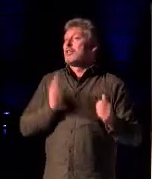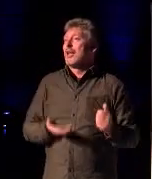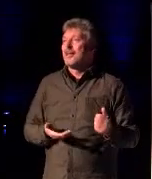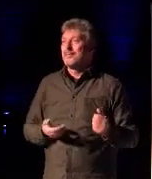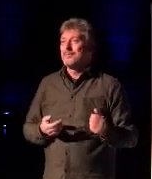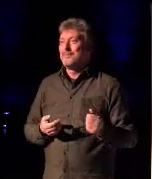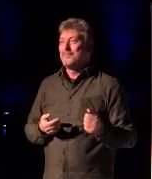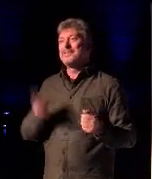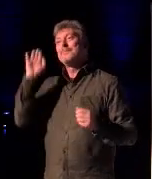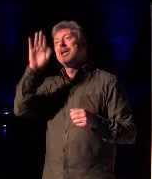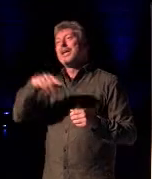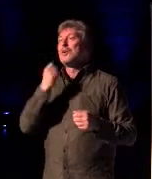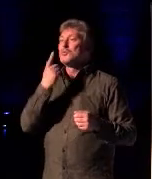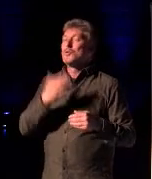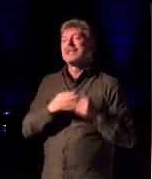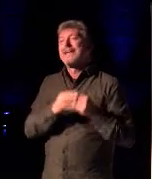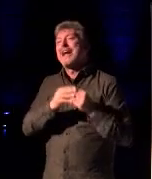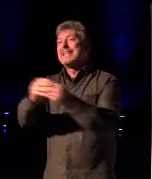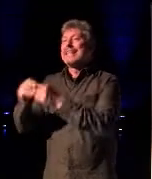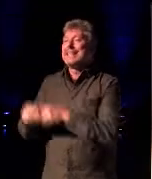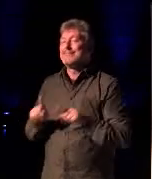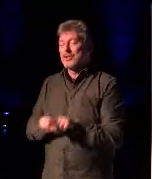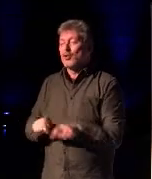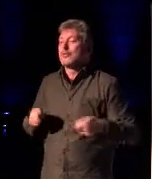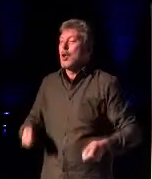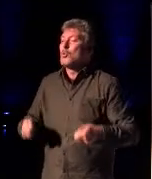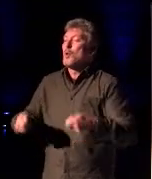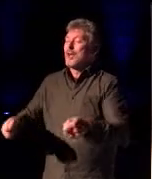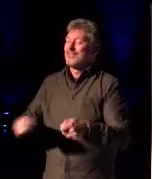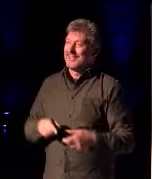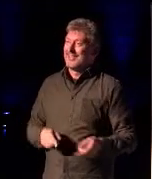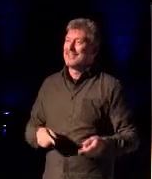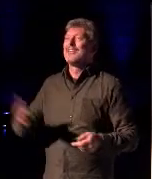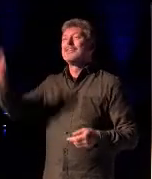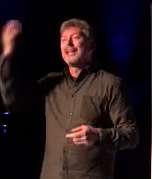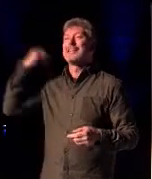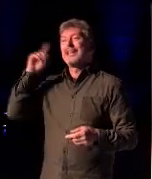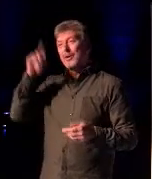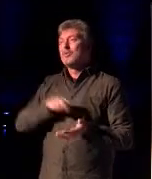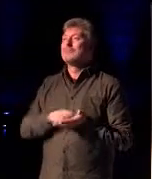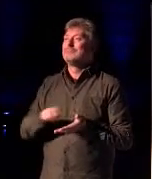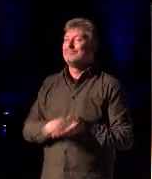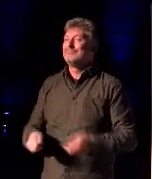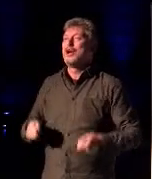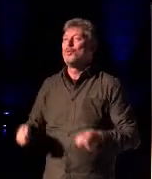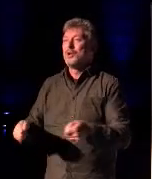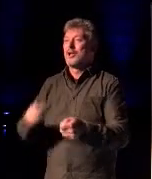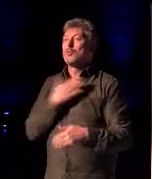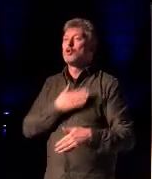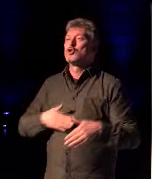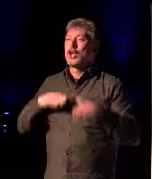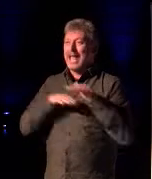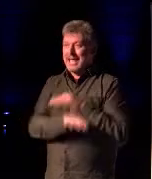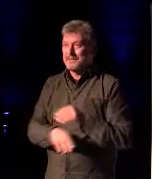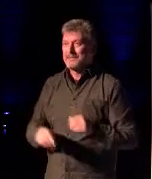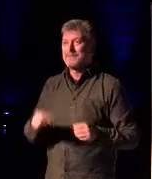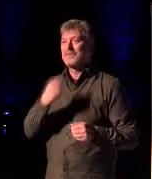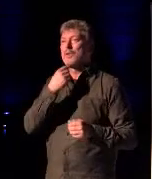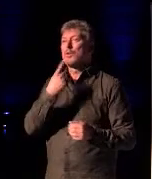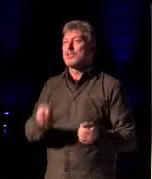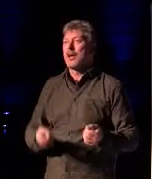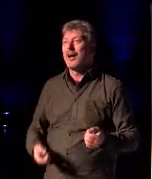som gikk ut i stua til venninne sine med en sånn rullator. Det var den gangen de kunne gå med rullator på sykehjem. Og så sa